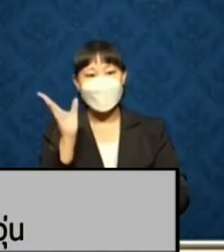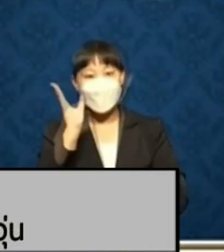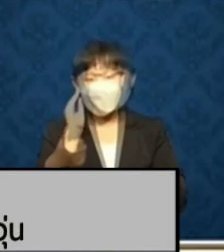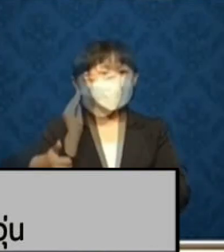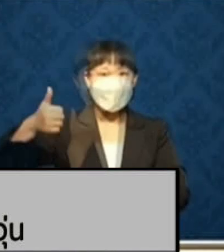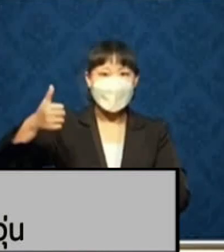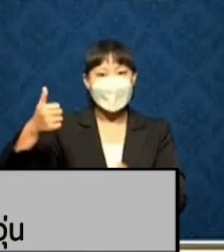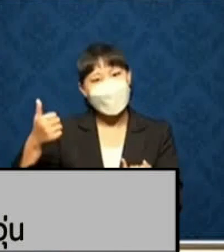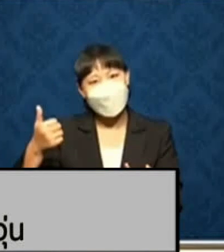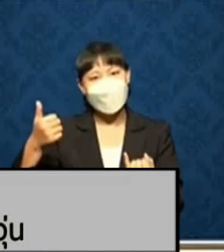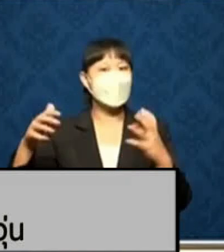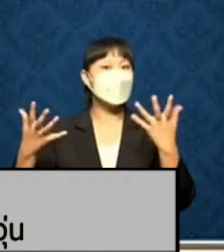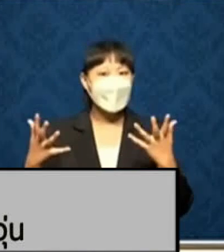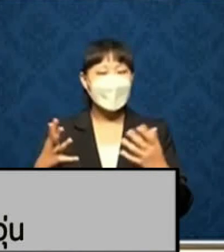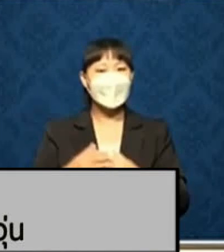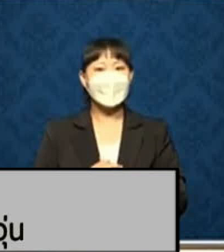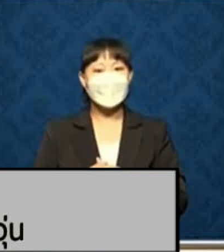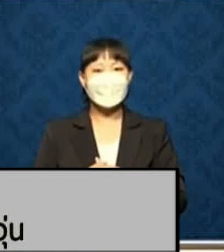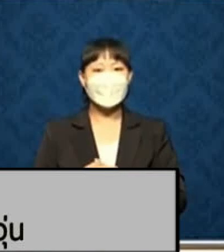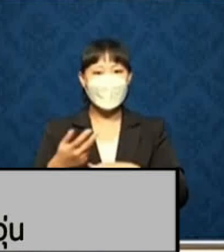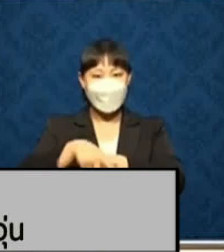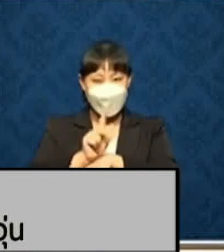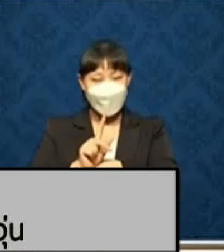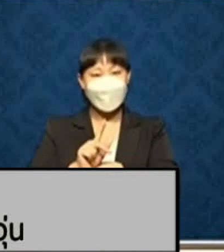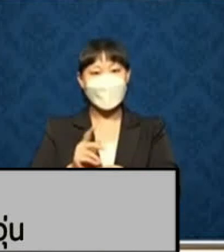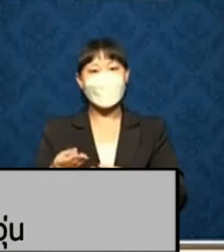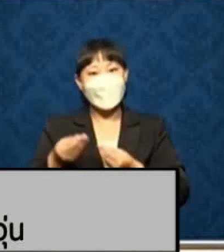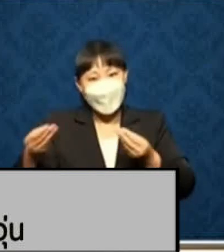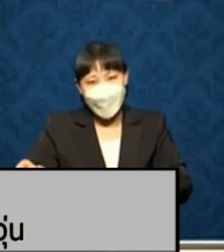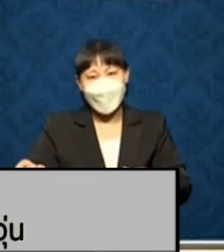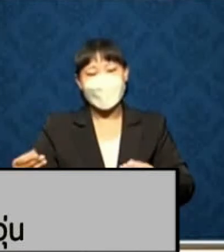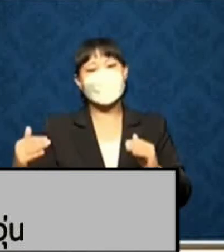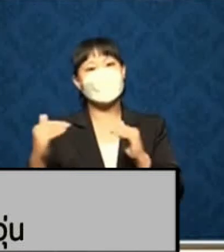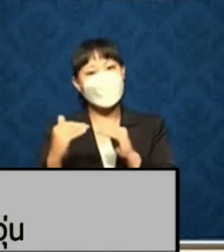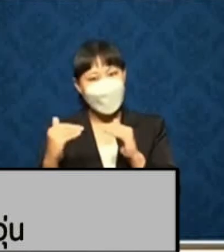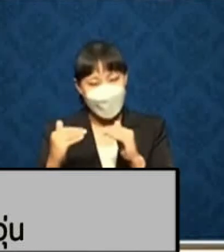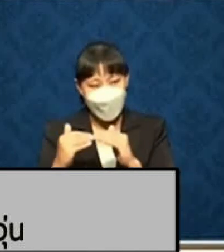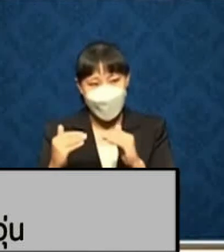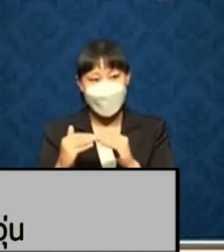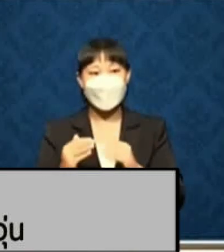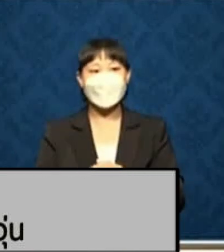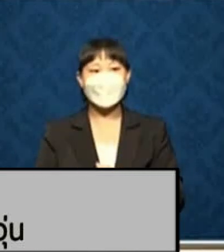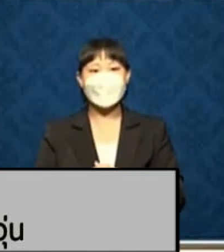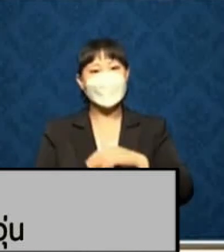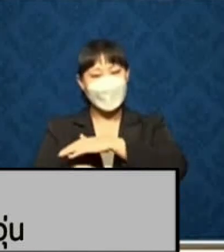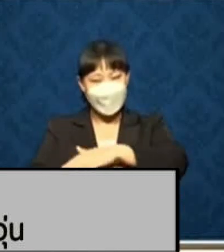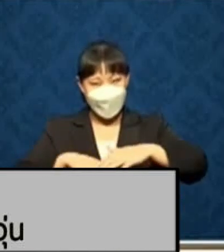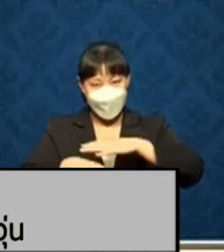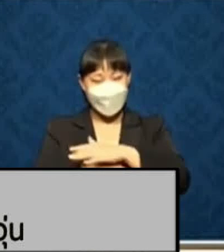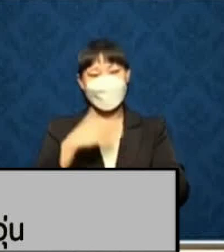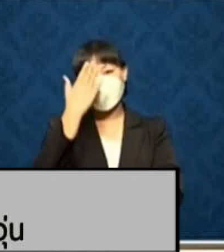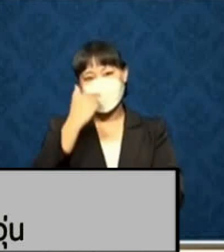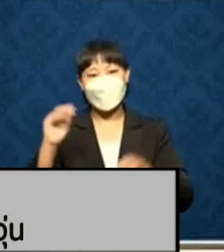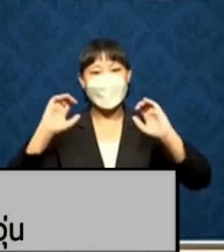ครับ แต่สมประโยชน์กันทั้งสองฝ่ายนะครับซึ่งอาจมีหลายคนสงสัยนะครับอันนี้คือข้อเท็จจริงที่เกิดขึ้นว่าทำไมรัฐบา